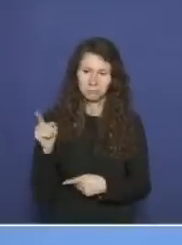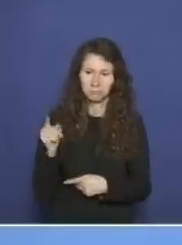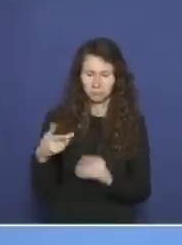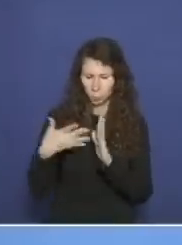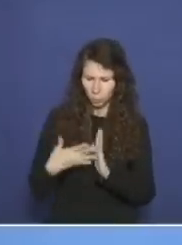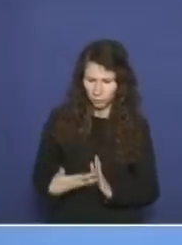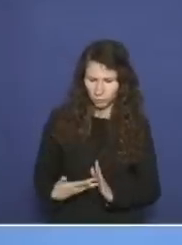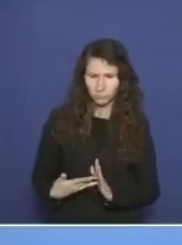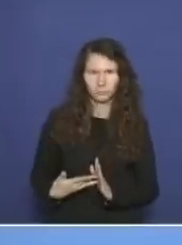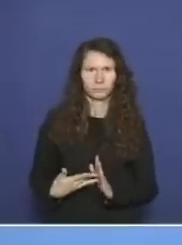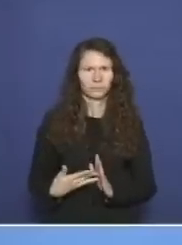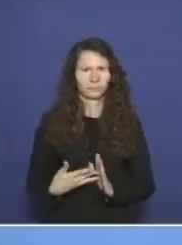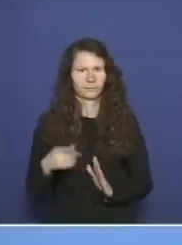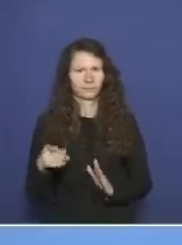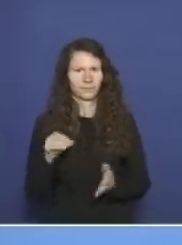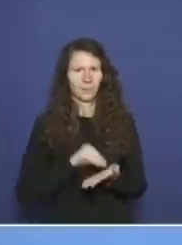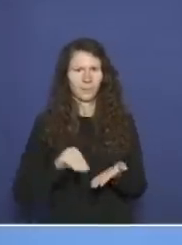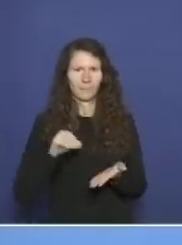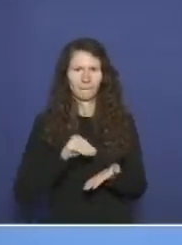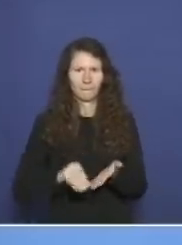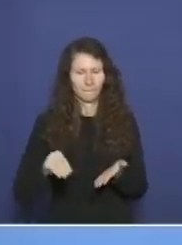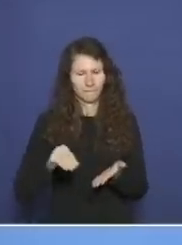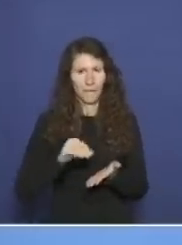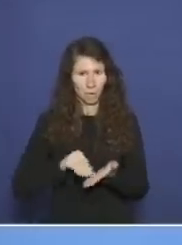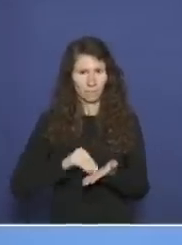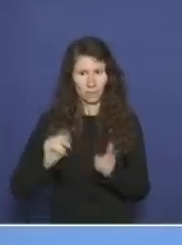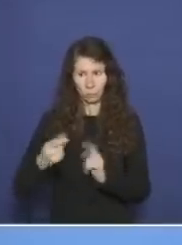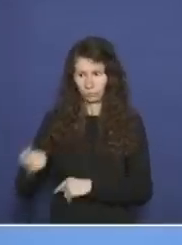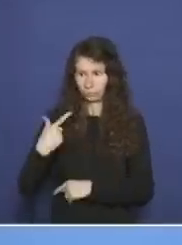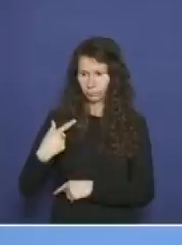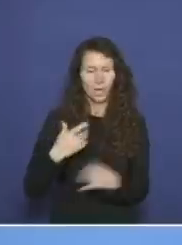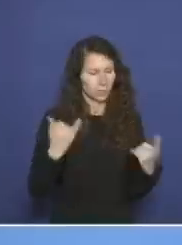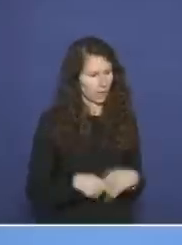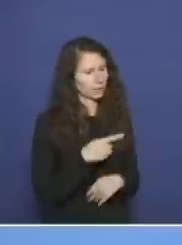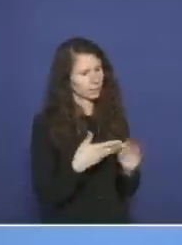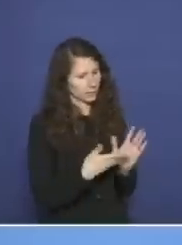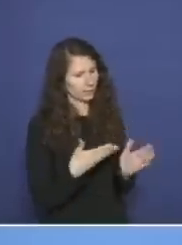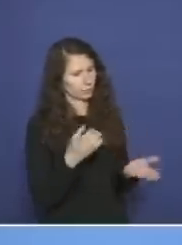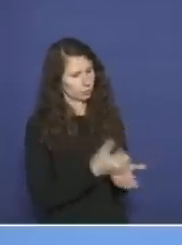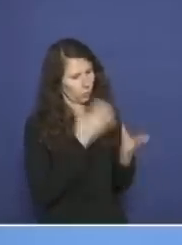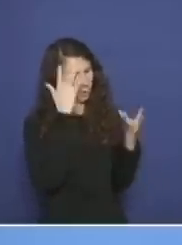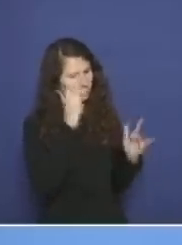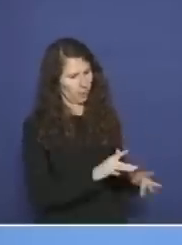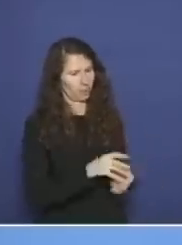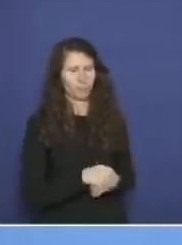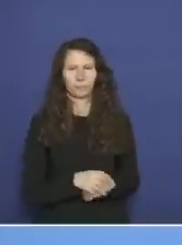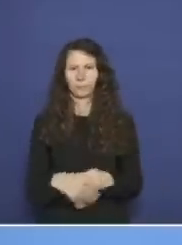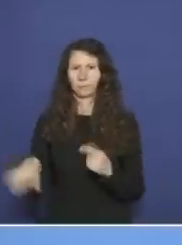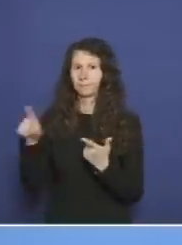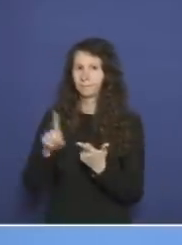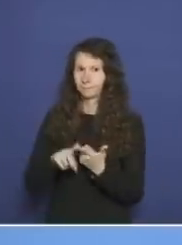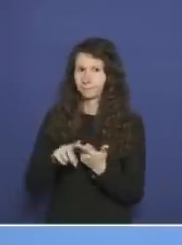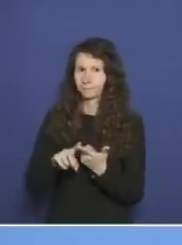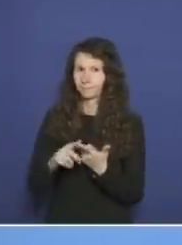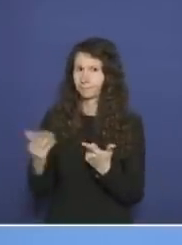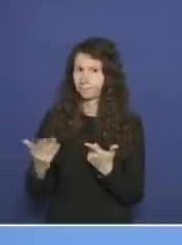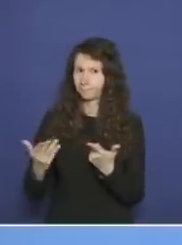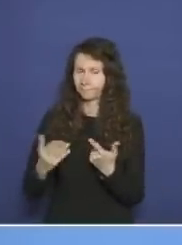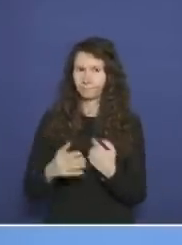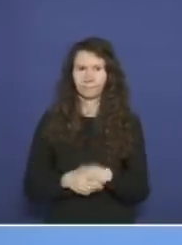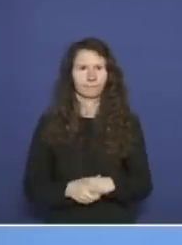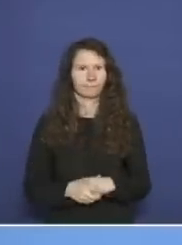schriftlich, dass sie jetzt Teststelle sind. Erster Teil. Zweiter Teil ist dann eben die